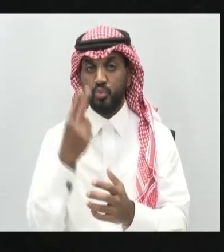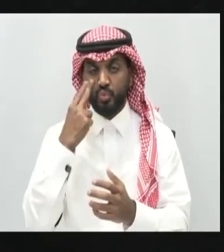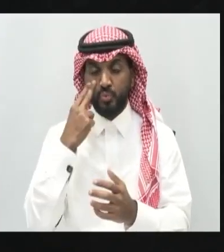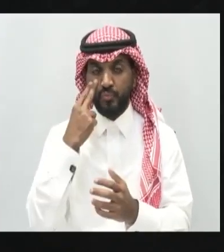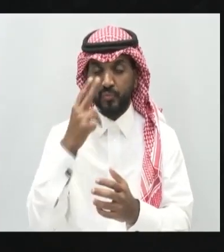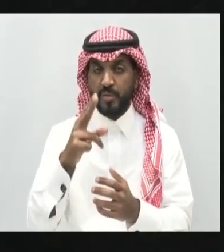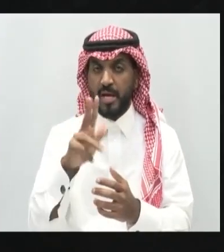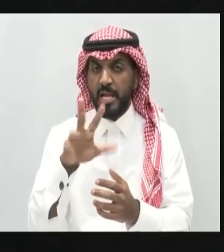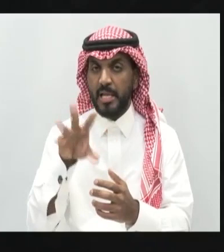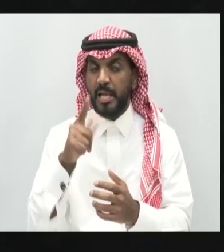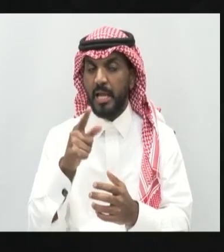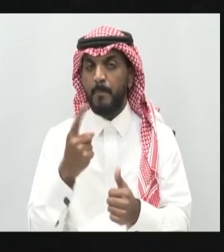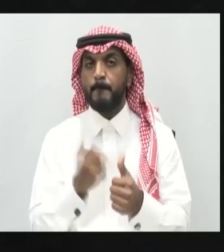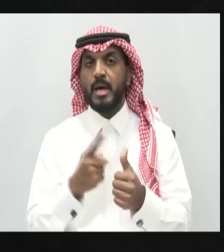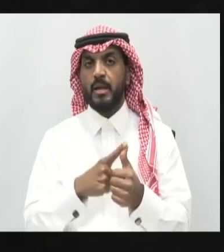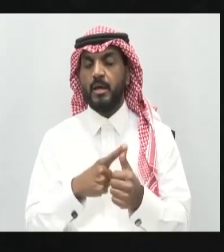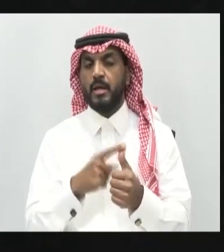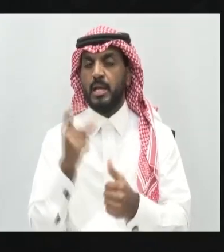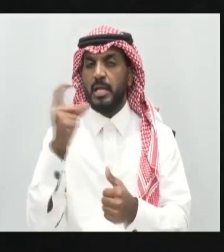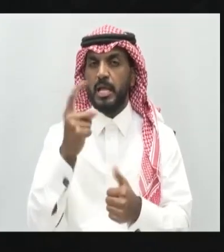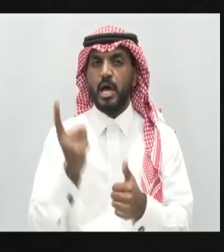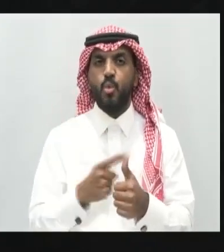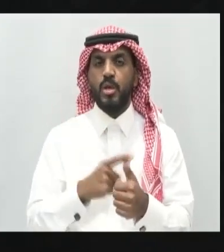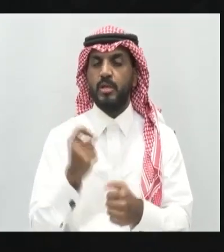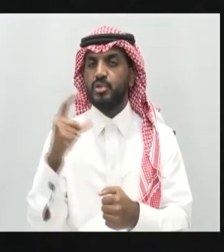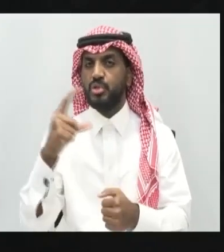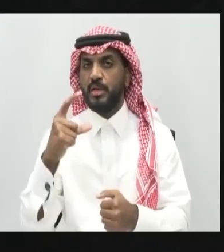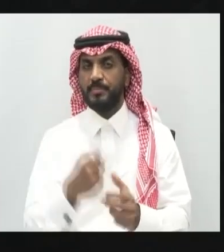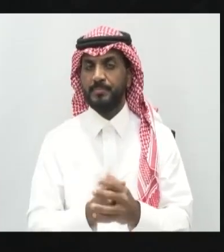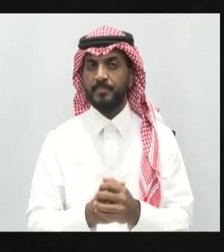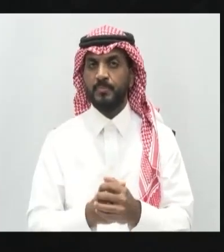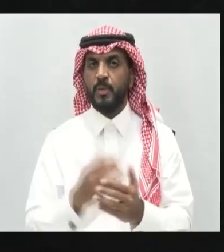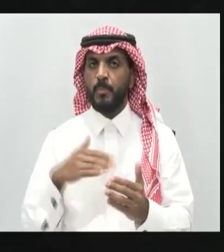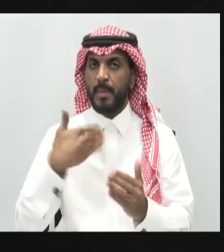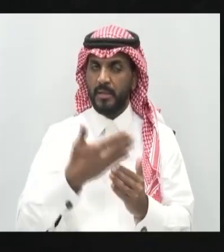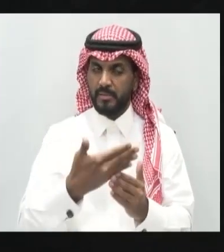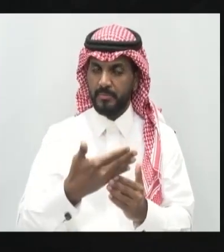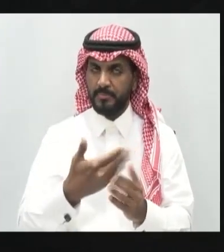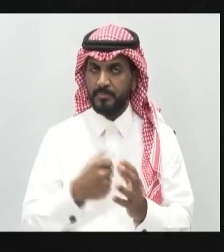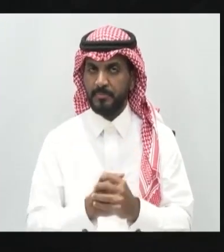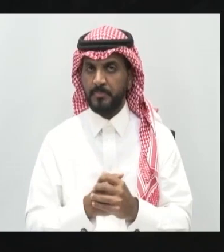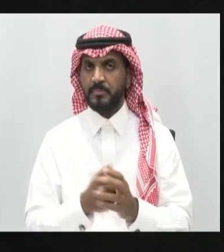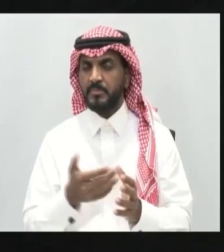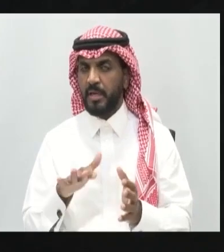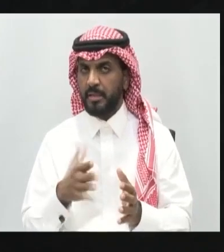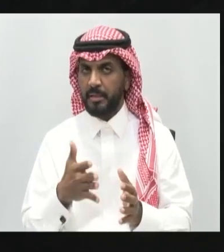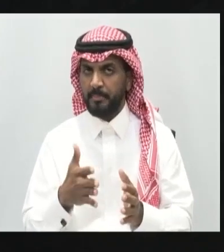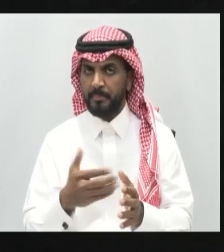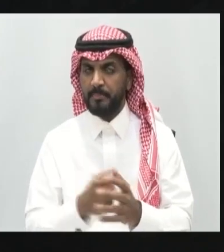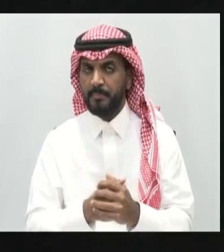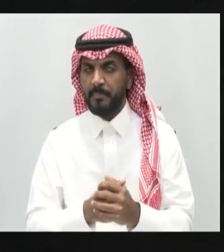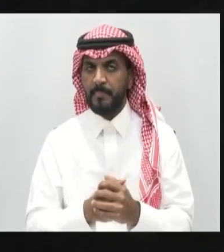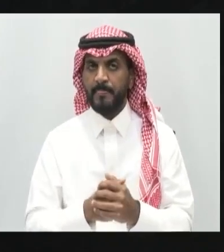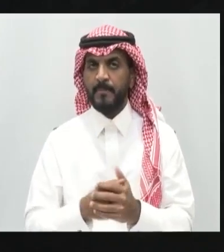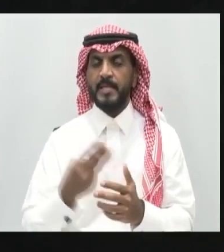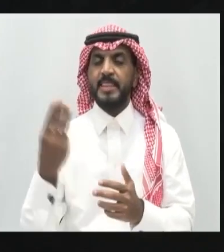الهلال مره في الشهر هلال اول الشهر ونشوفه بعد تقريبا تقريبا